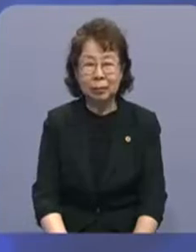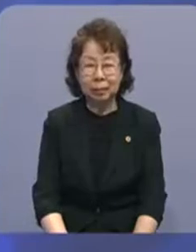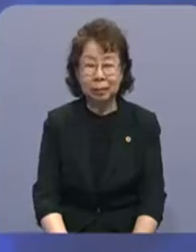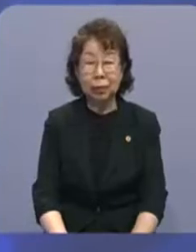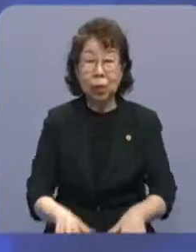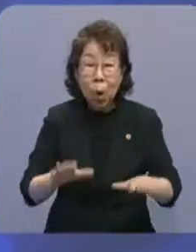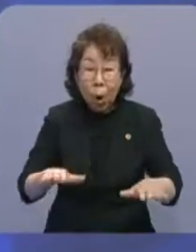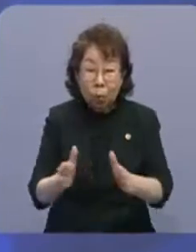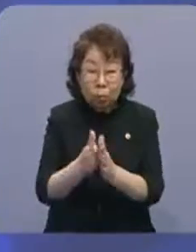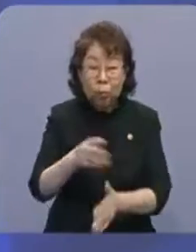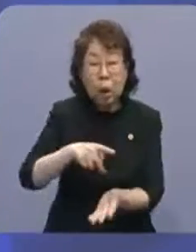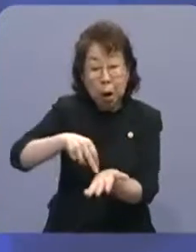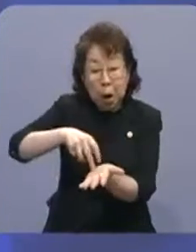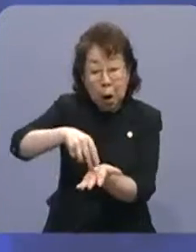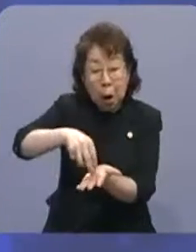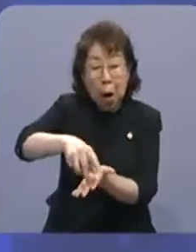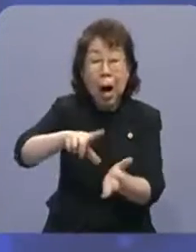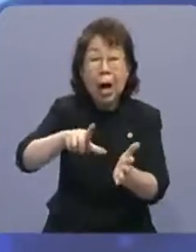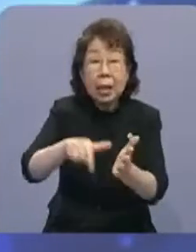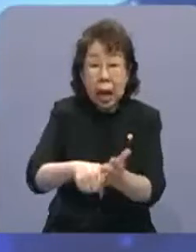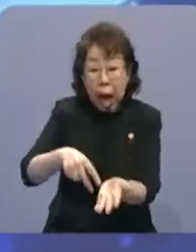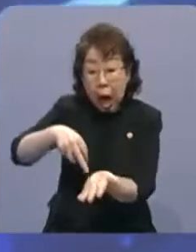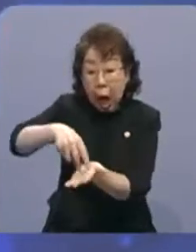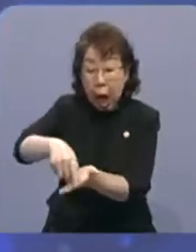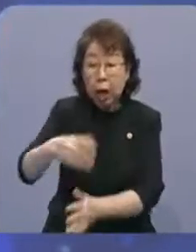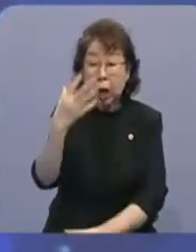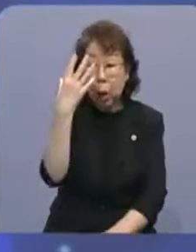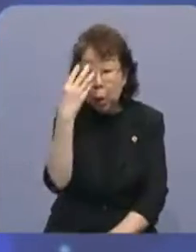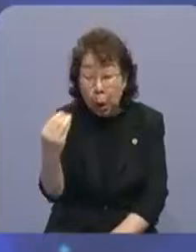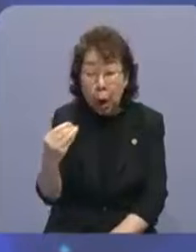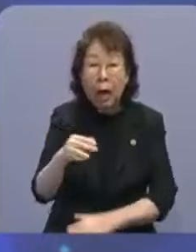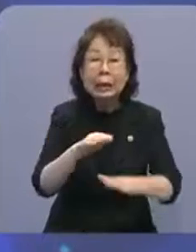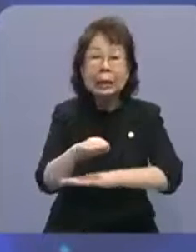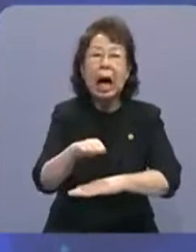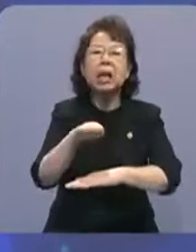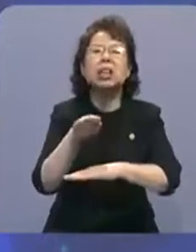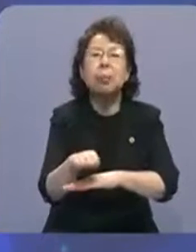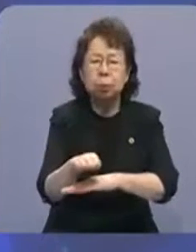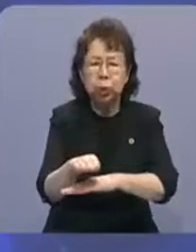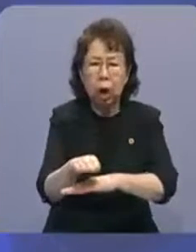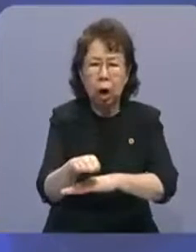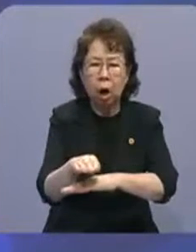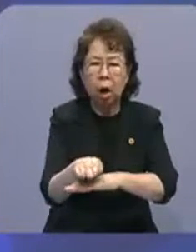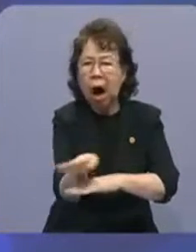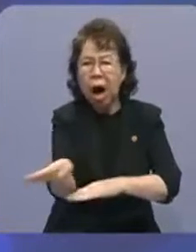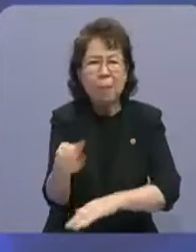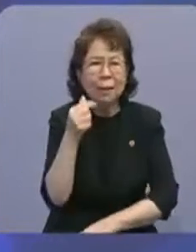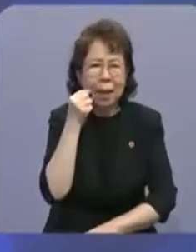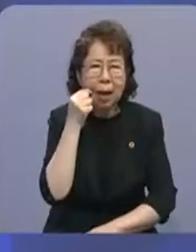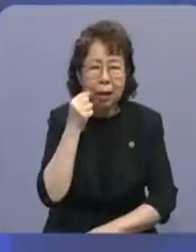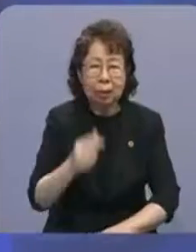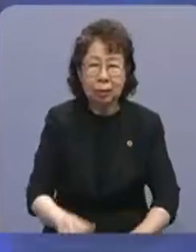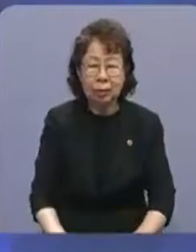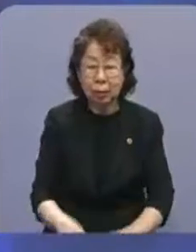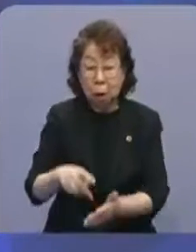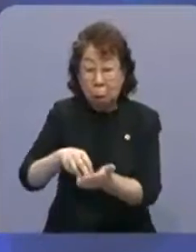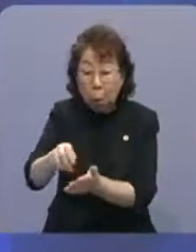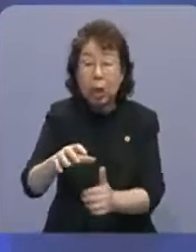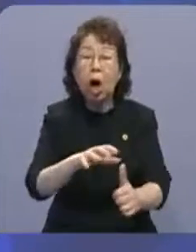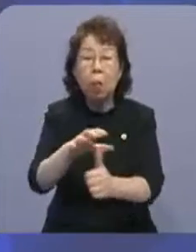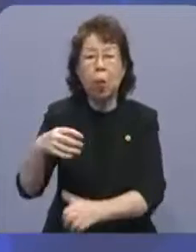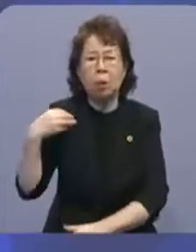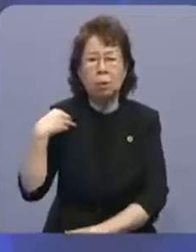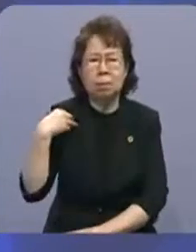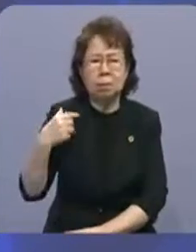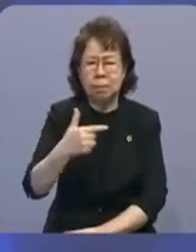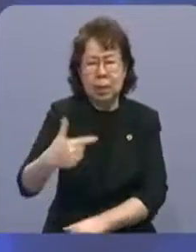네, 오늘부터는 횡단보도를 건너려는 사람만 있어도 차를 일단은 멈춰 세워야 합니다. 보행자 보호 의무가